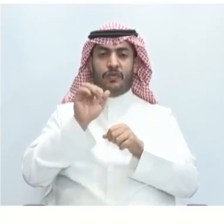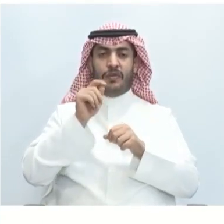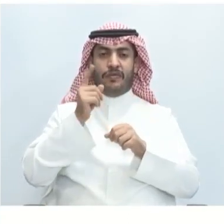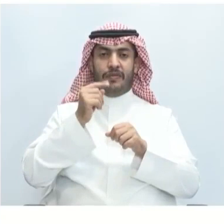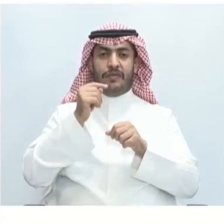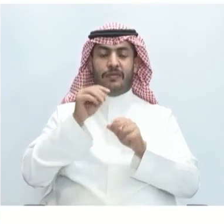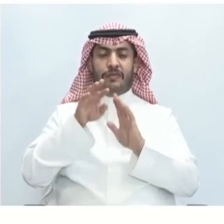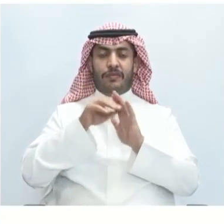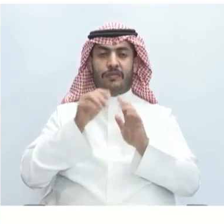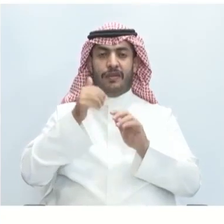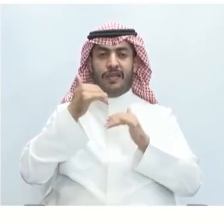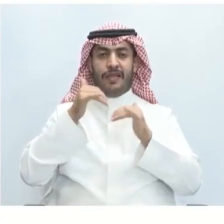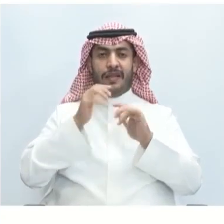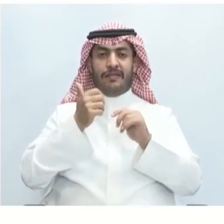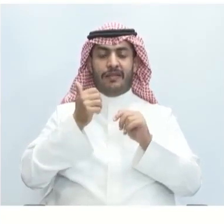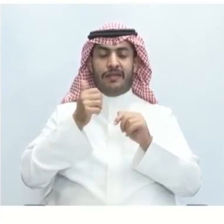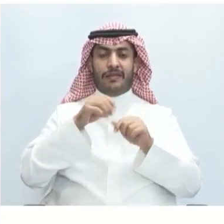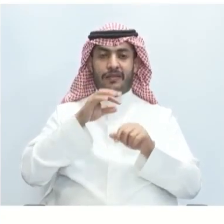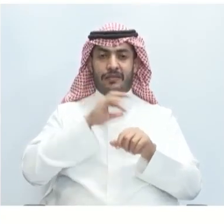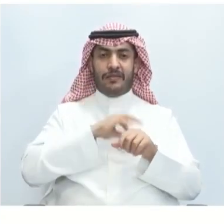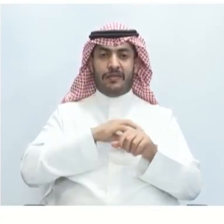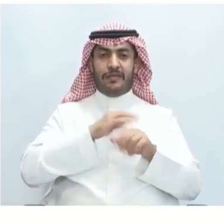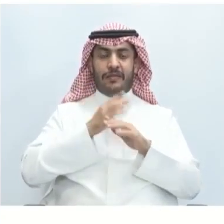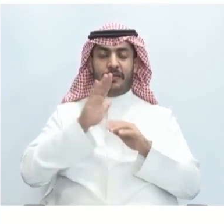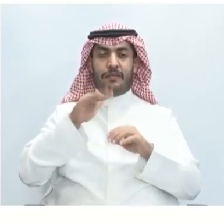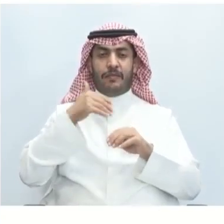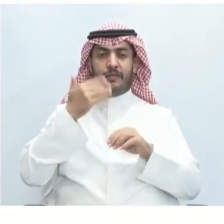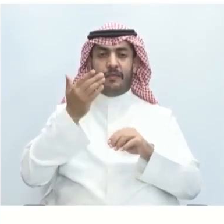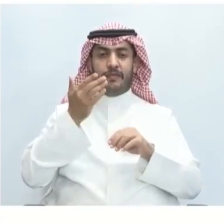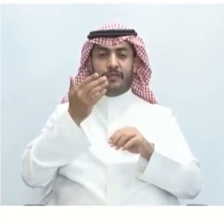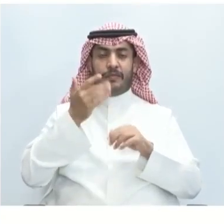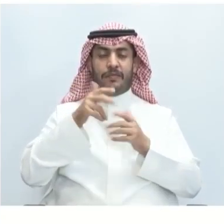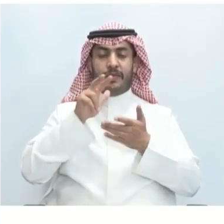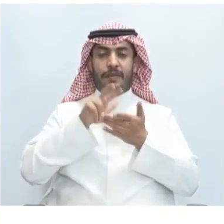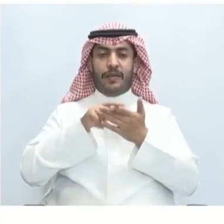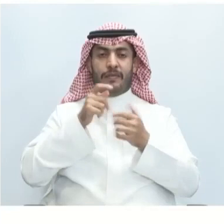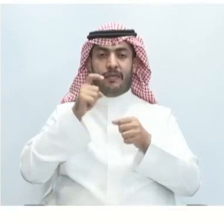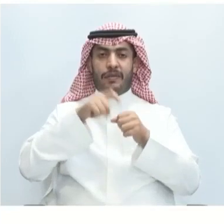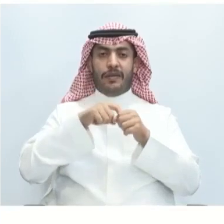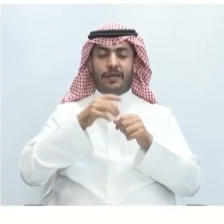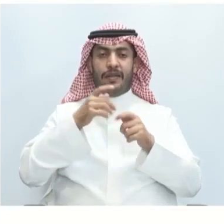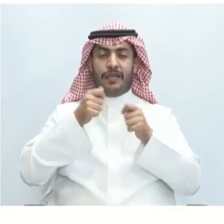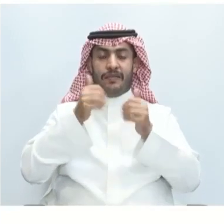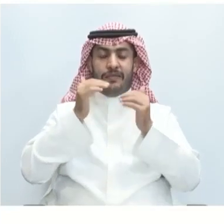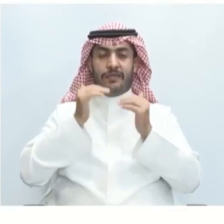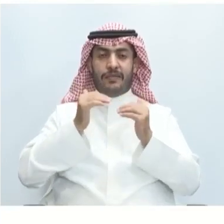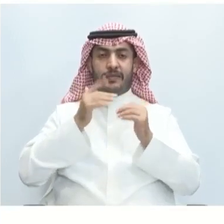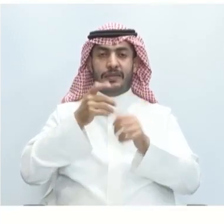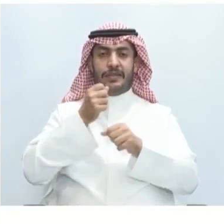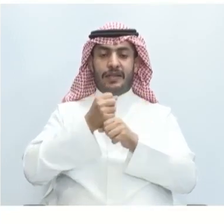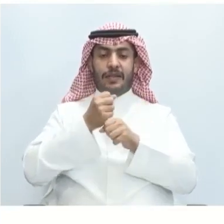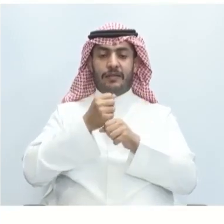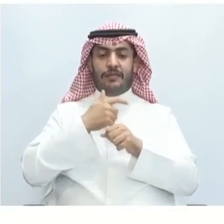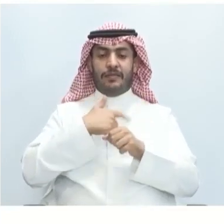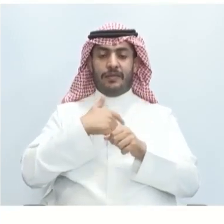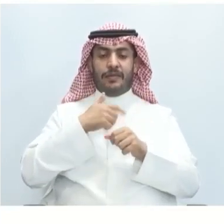نهيئ وكيف نصل الى اقصى ربح الان كيف نطبق كيف نصل الى ادنى تكلفه اذا سنستخدم الماين